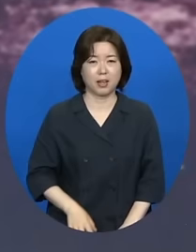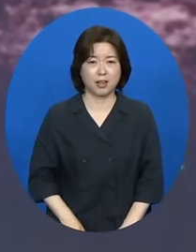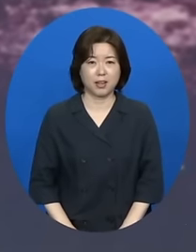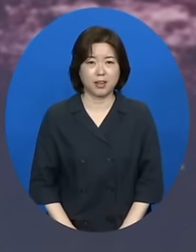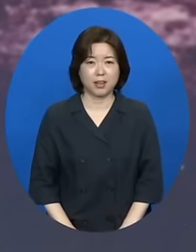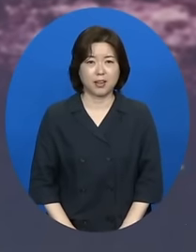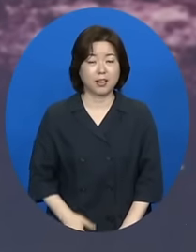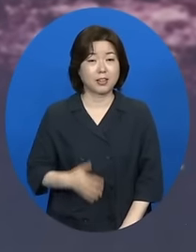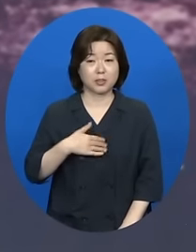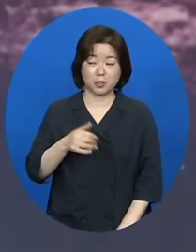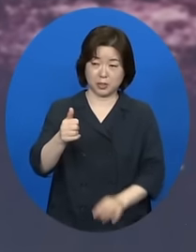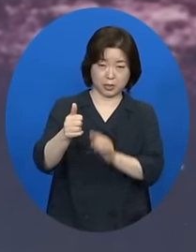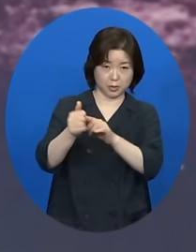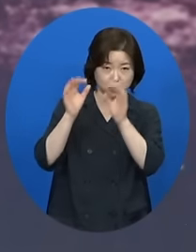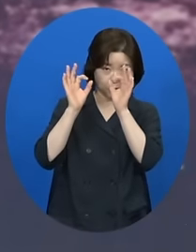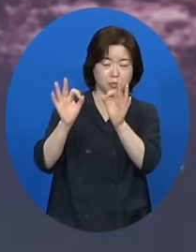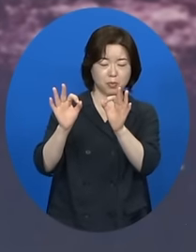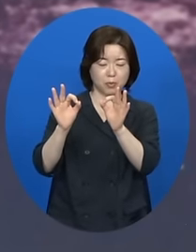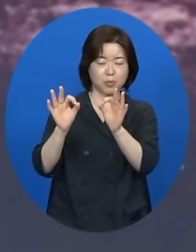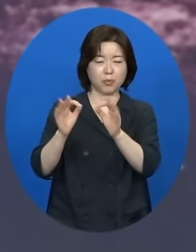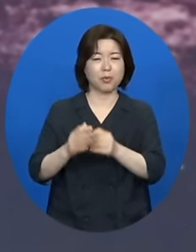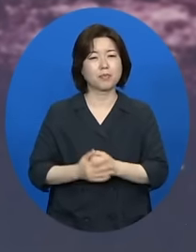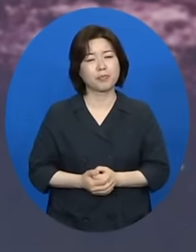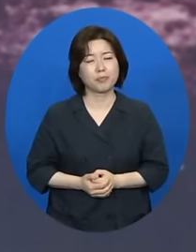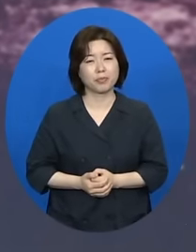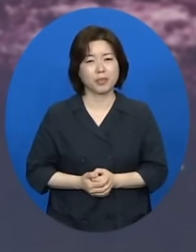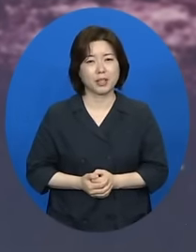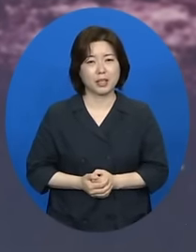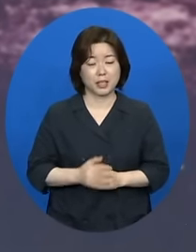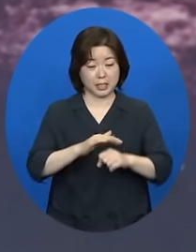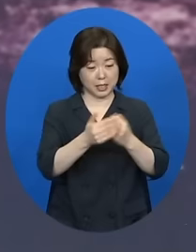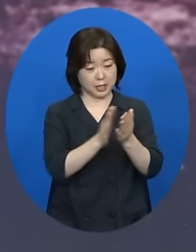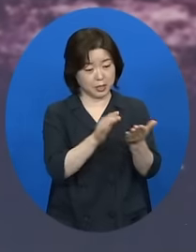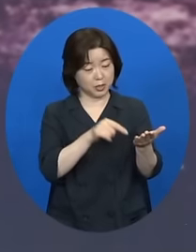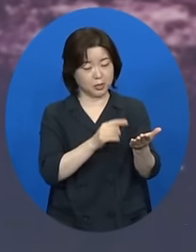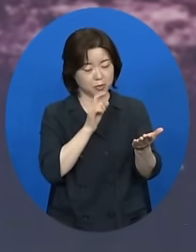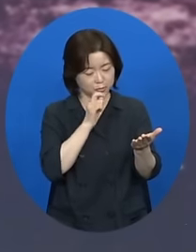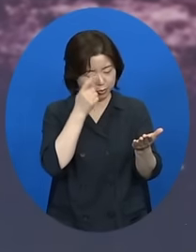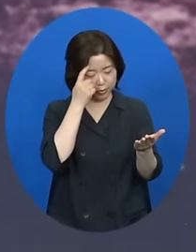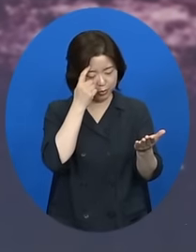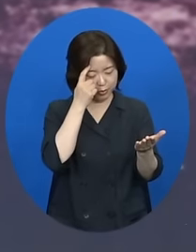그래서 저는 그분을 보면서 안 그래도 이 본문을 묵상하고 있었는데